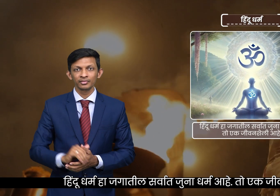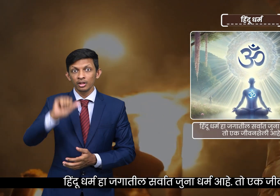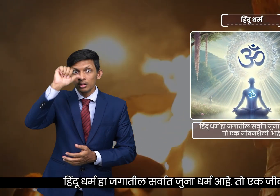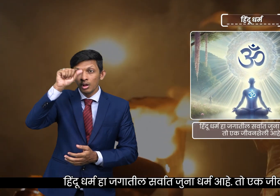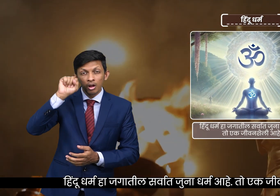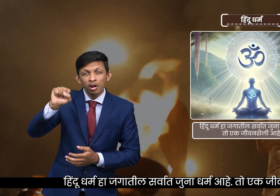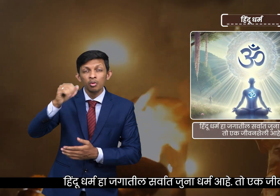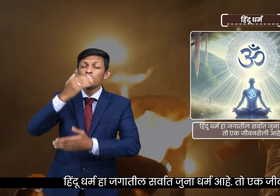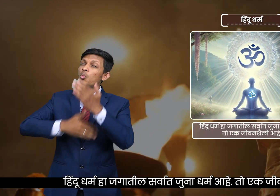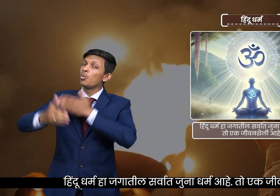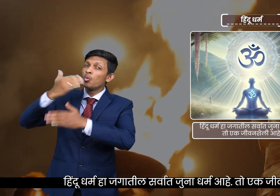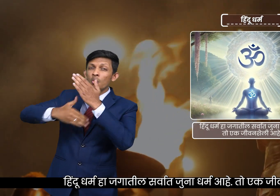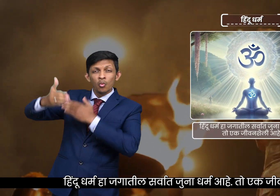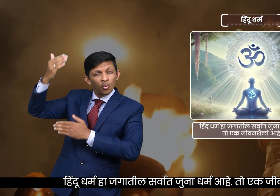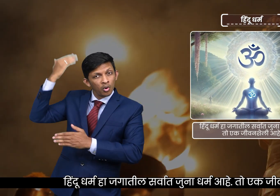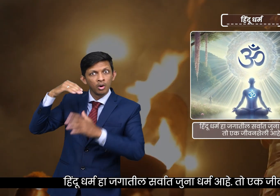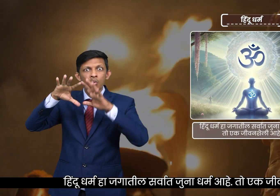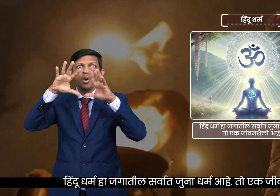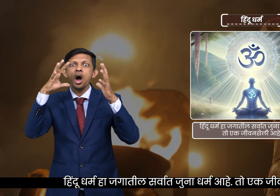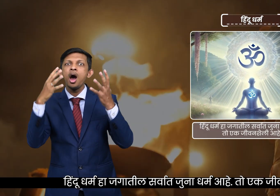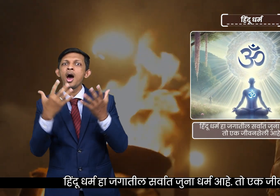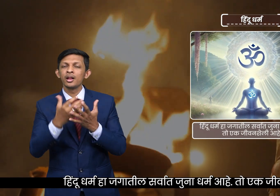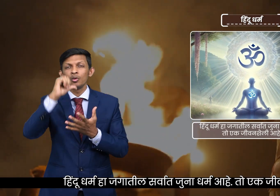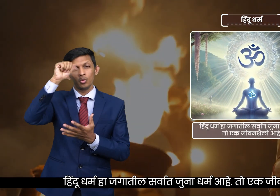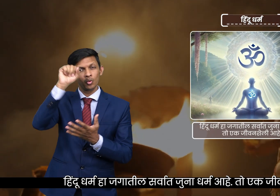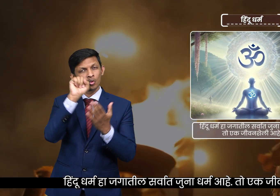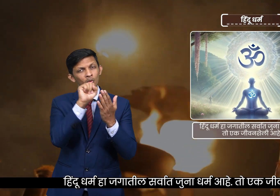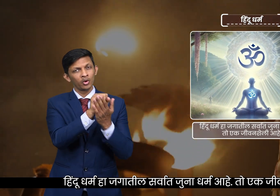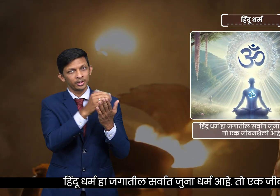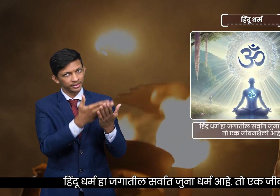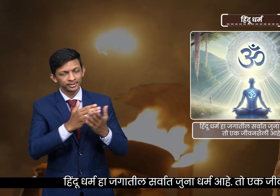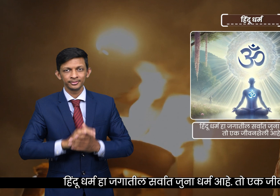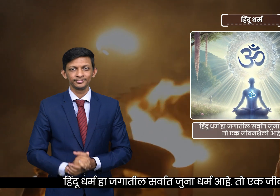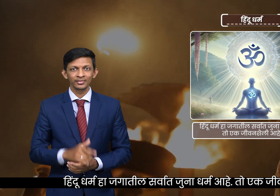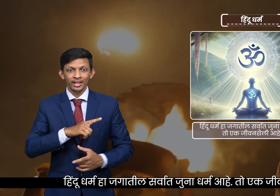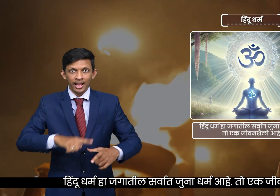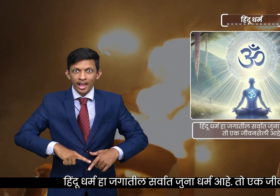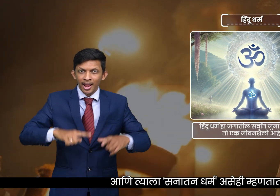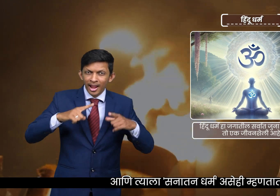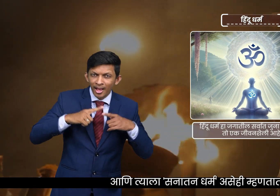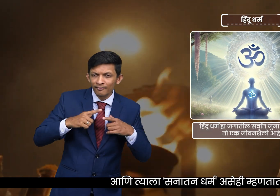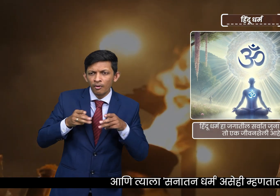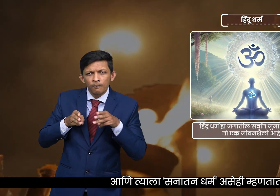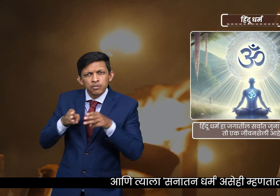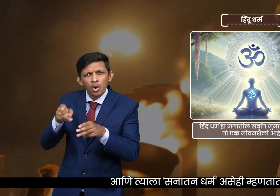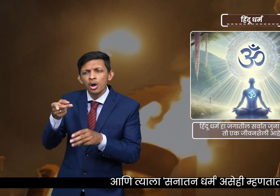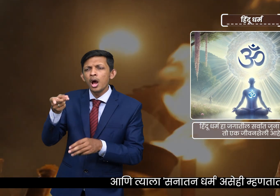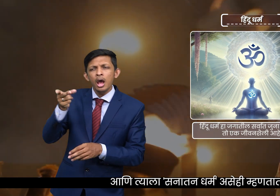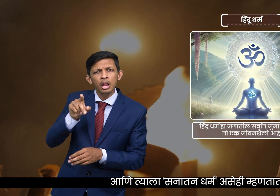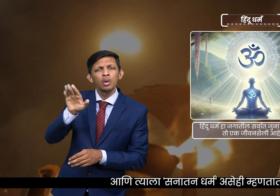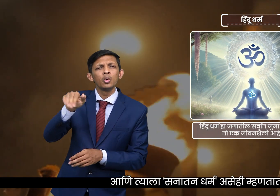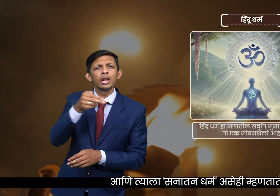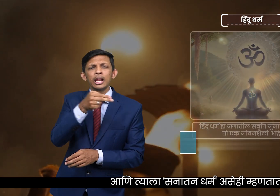हिंदू धर्म हा जगातील सर्वात जुना धर्म आहे. तो एक जीवनशैली आहे आणि त्याला सनातन